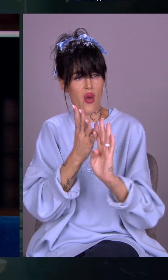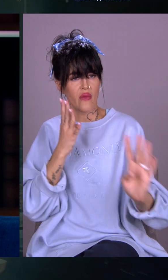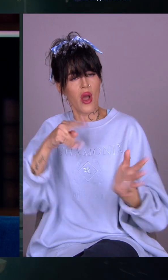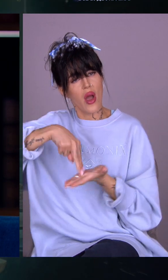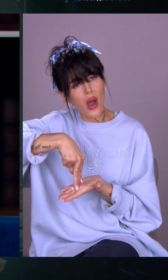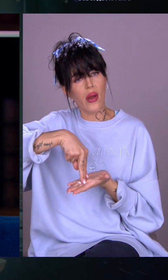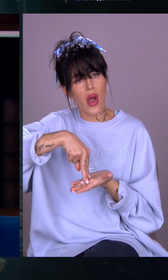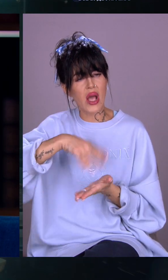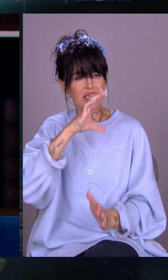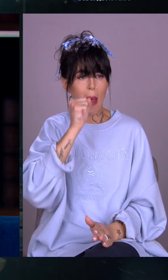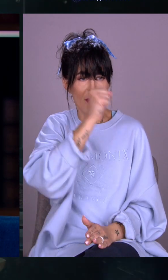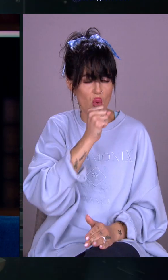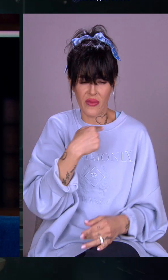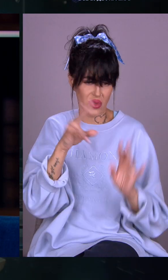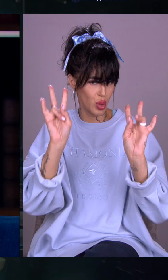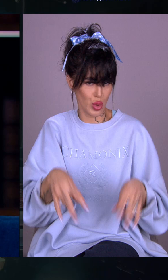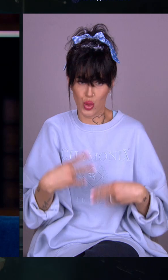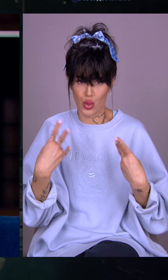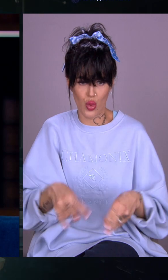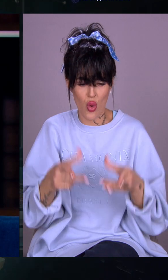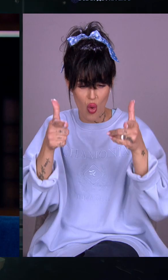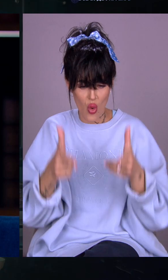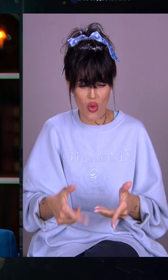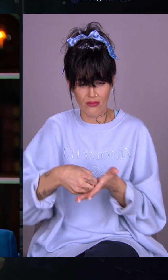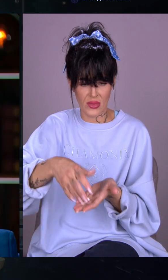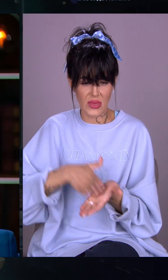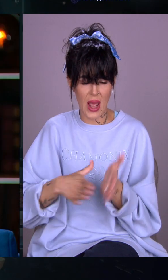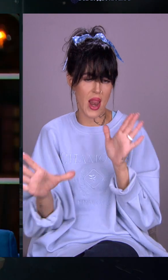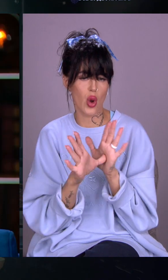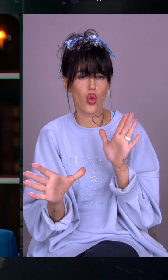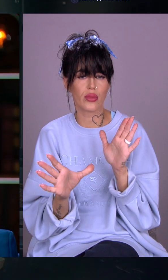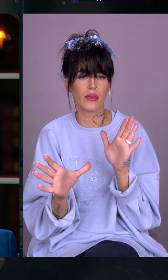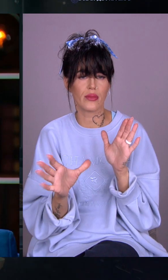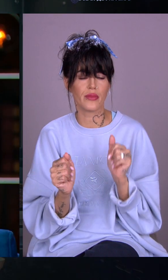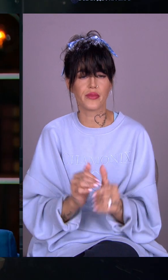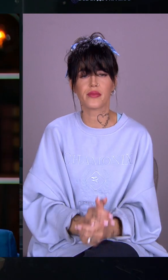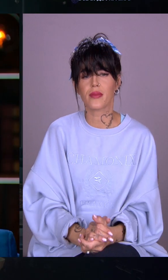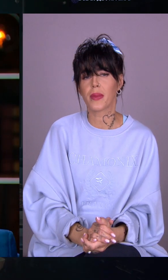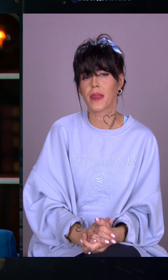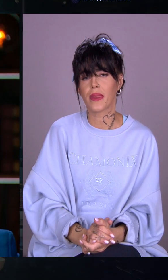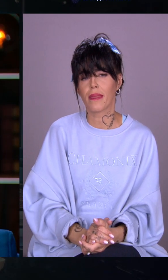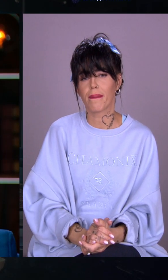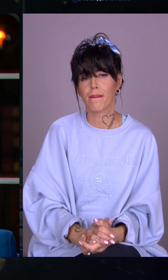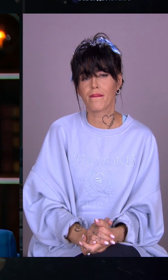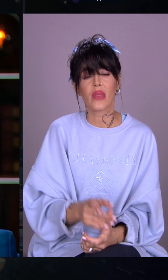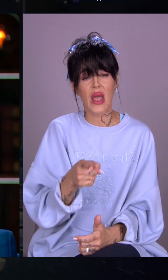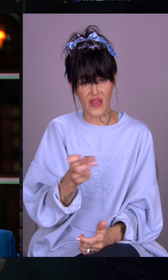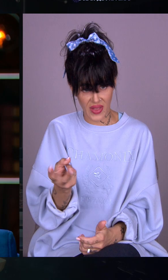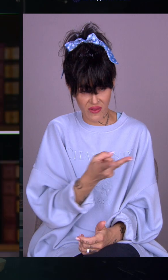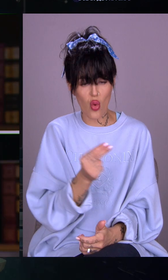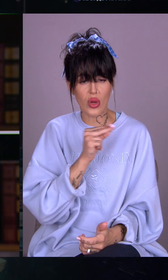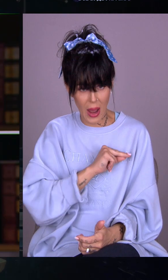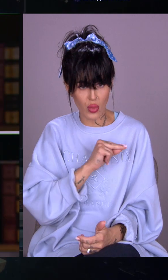черзі взимку, чекаючи там прийому до лікаря. Ви працюєте з Мінцифри? Звичайно, так. Завдяки